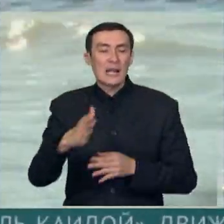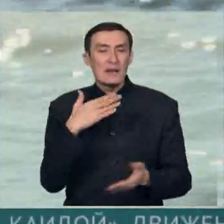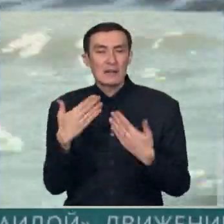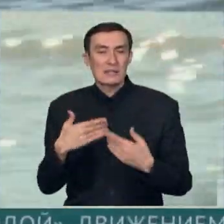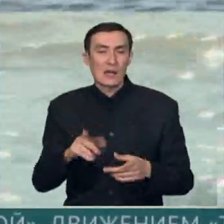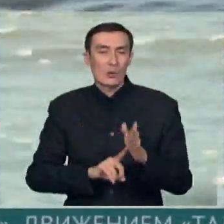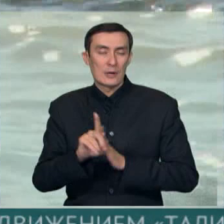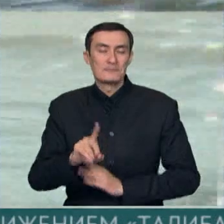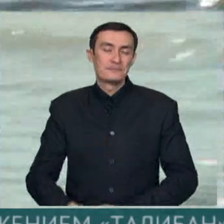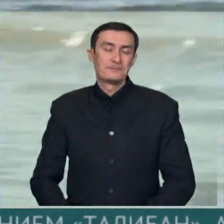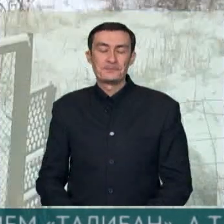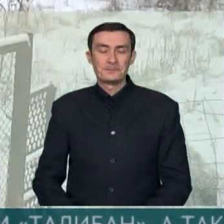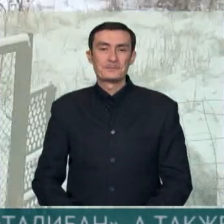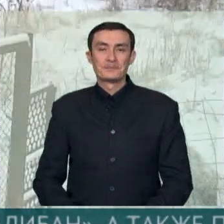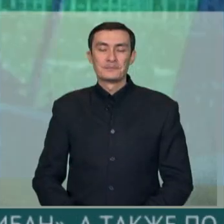диалога.